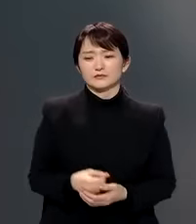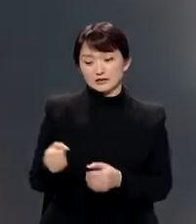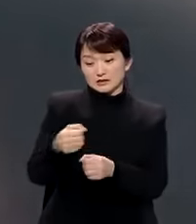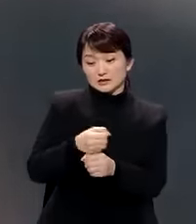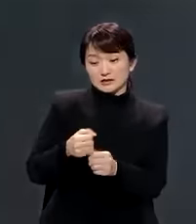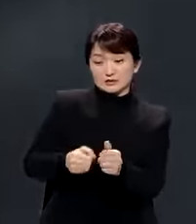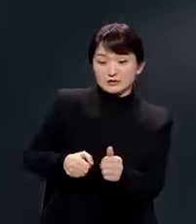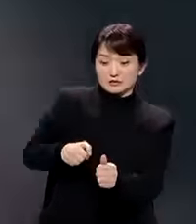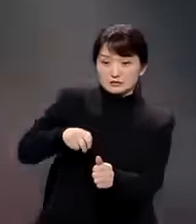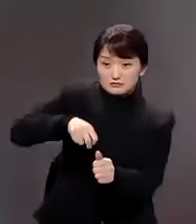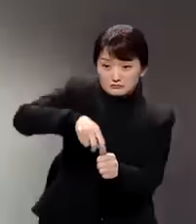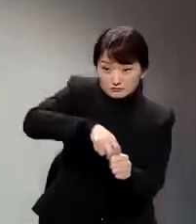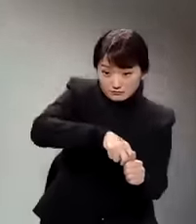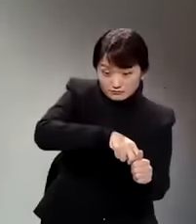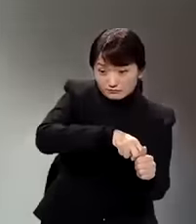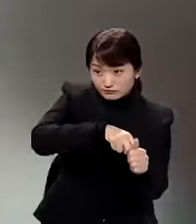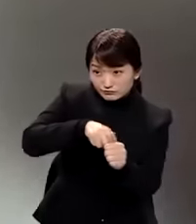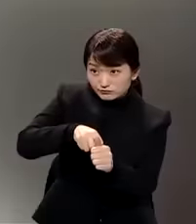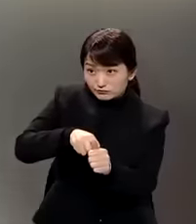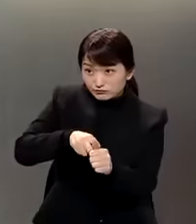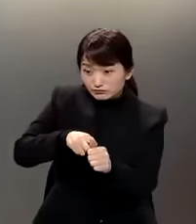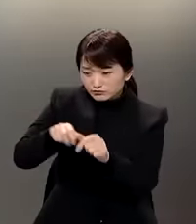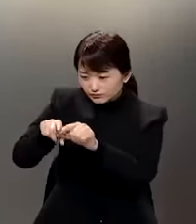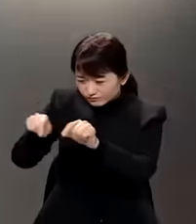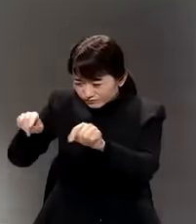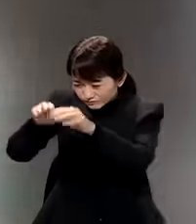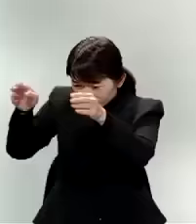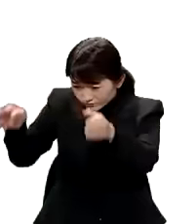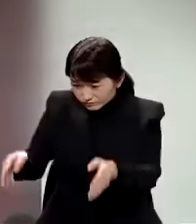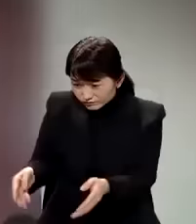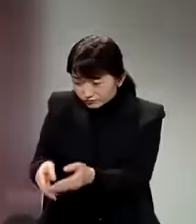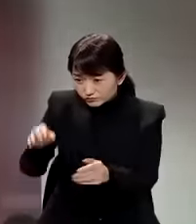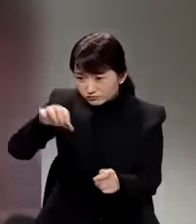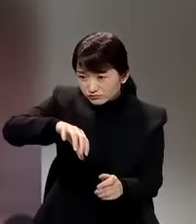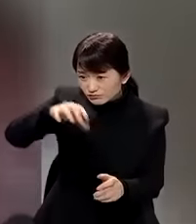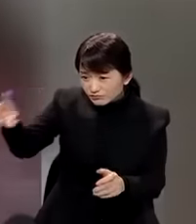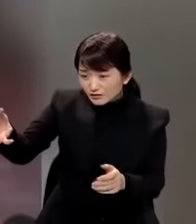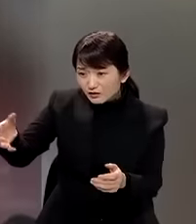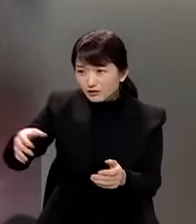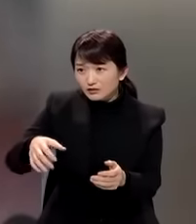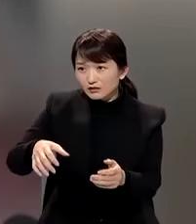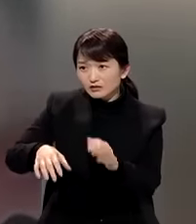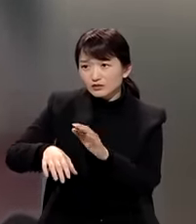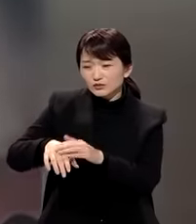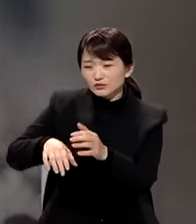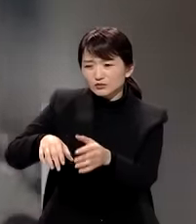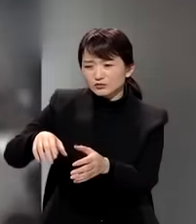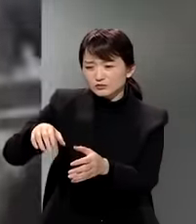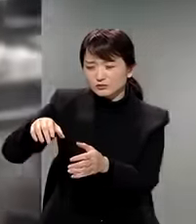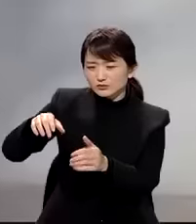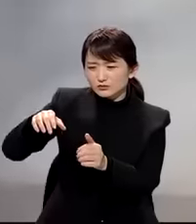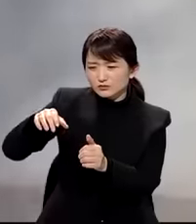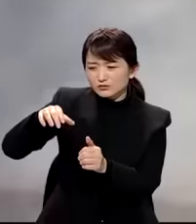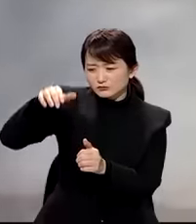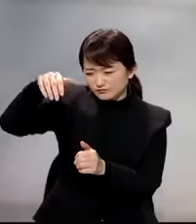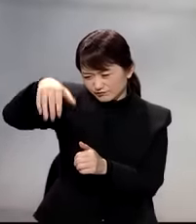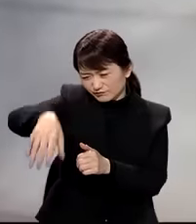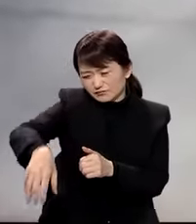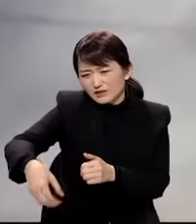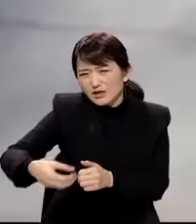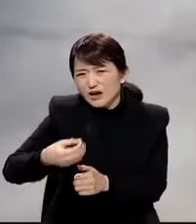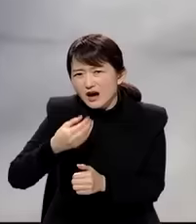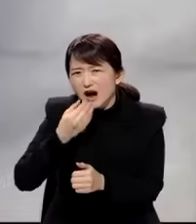한가득 진 노인이 음식물 쓰레기 통을 열어봅니다 안으로 손을 쏙 넣으니 아이고 아 그거를